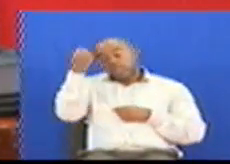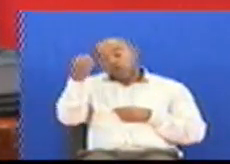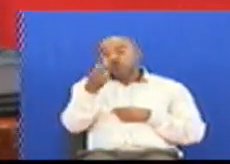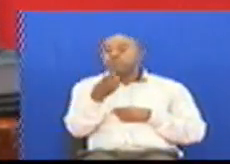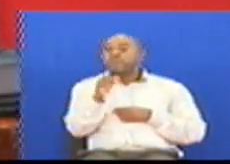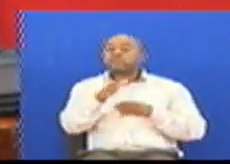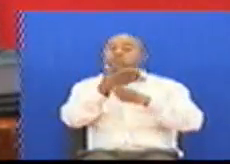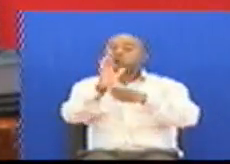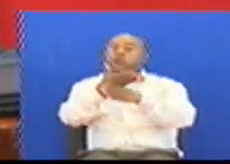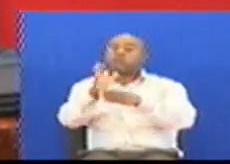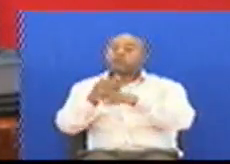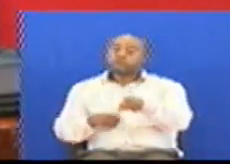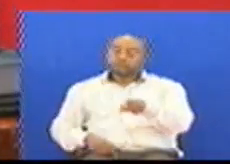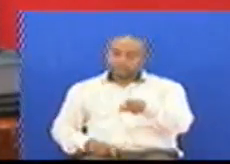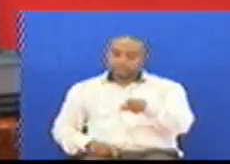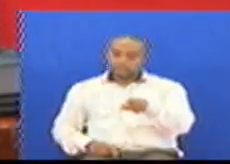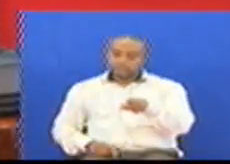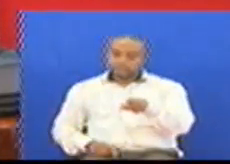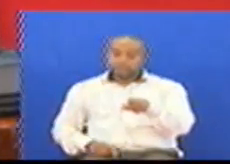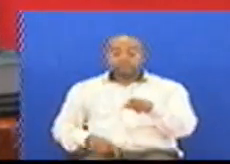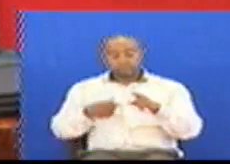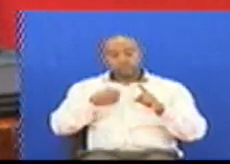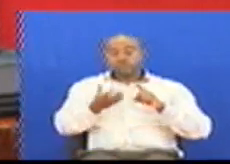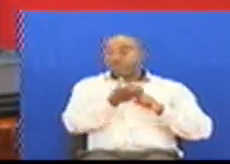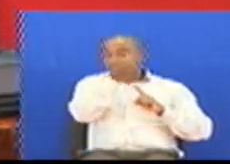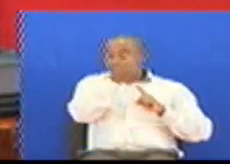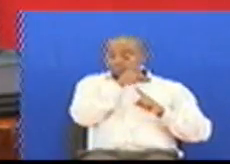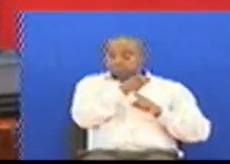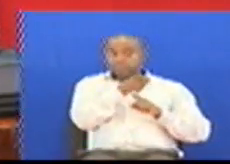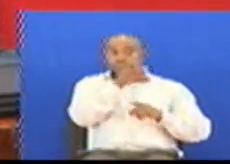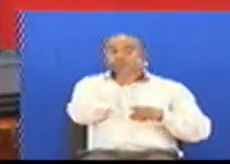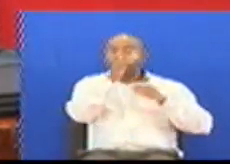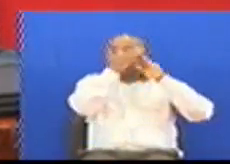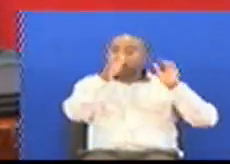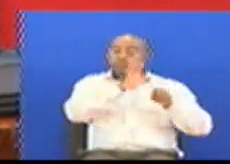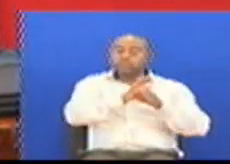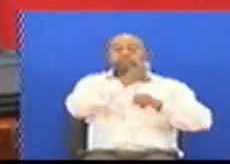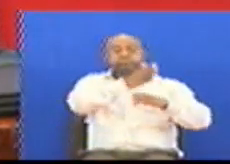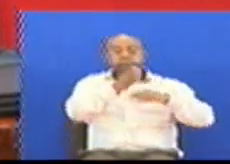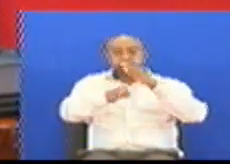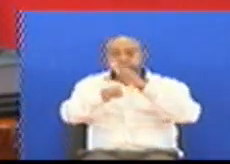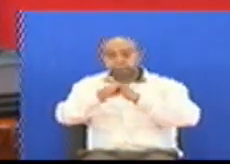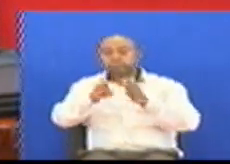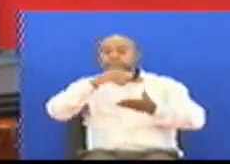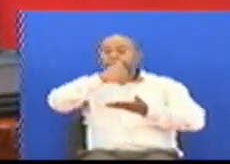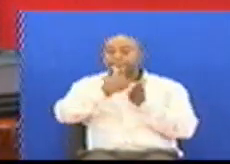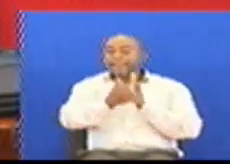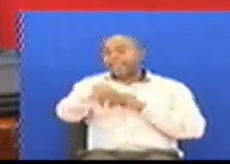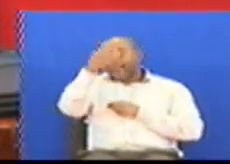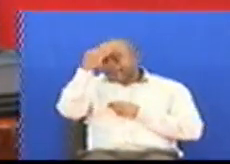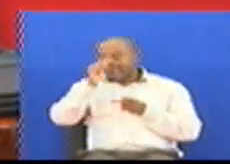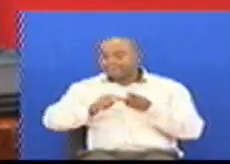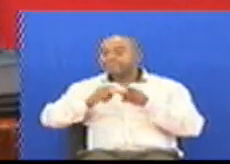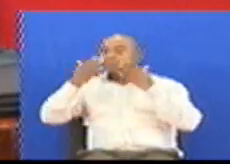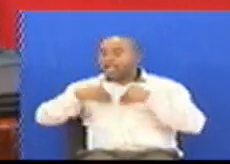ndugu Jafo, jambo hili mliangalie. Tumefanikiwa, tumejenga majengo mengi kwenye idara ya elimu na maeneo mengine, lakini